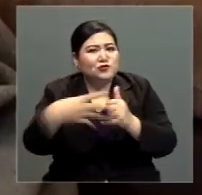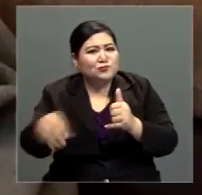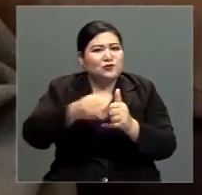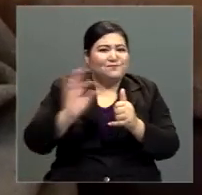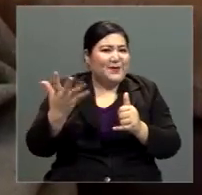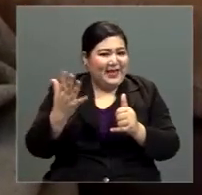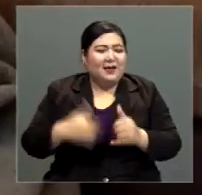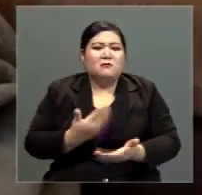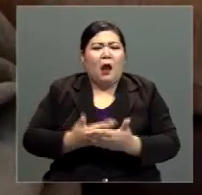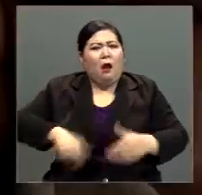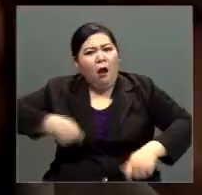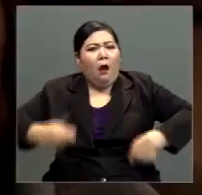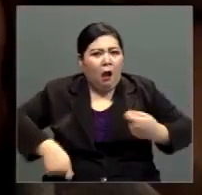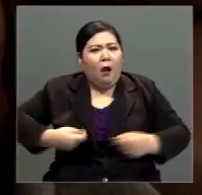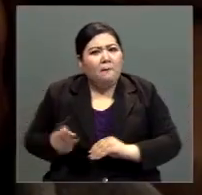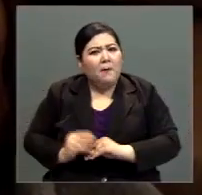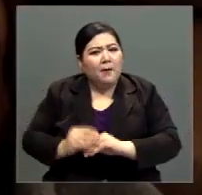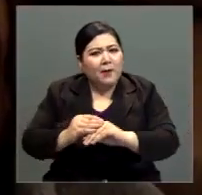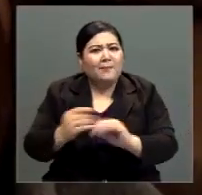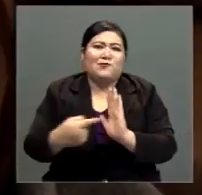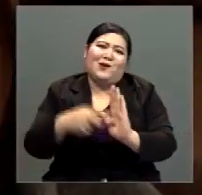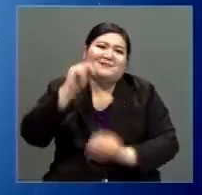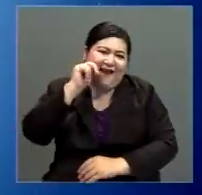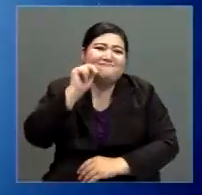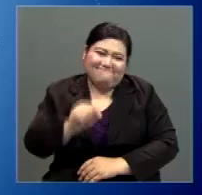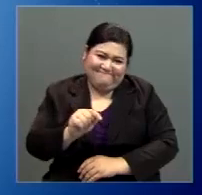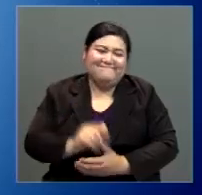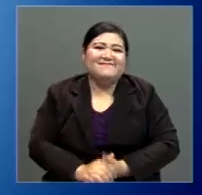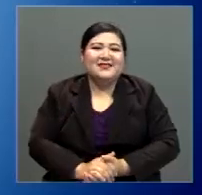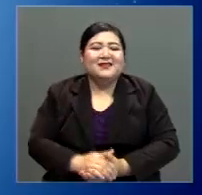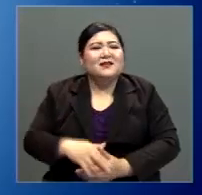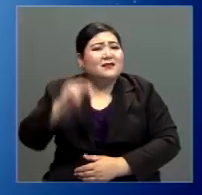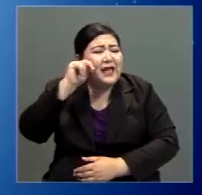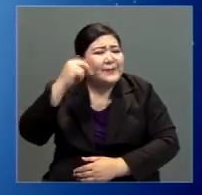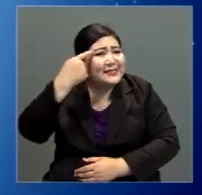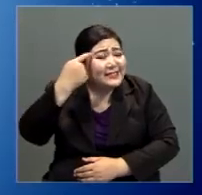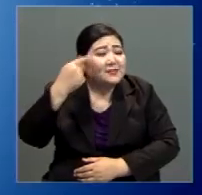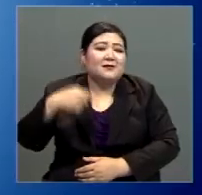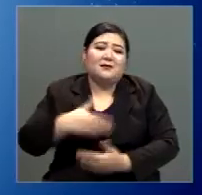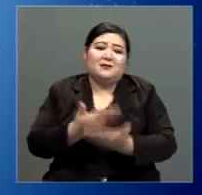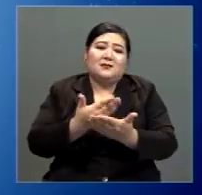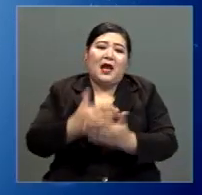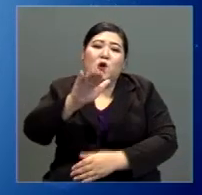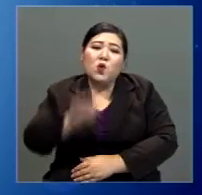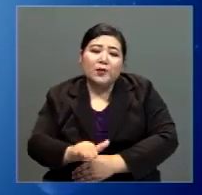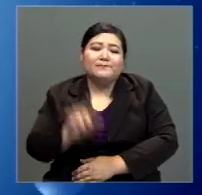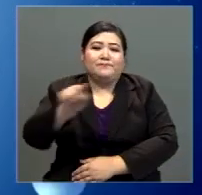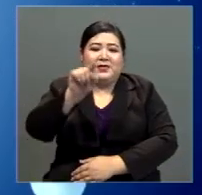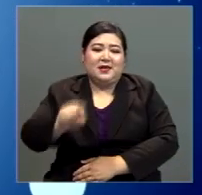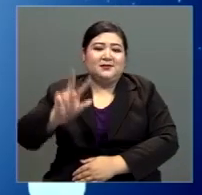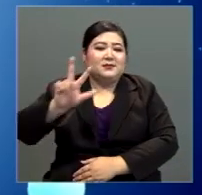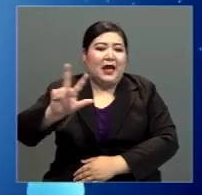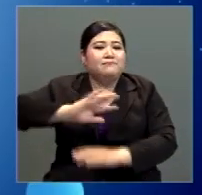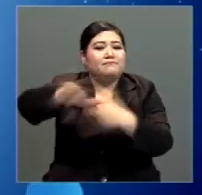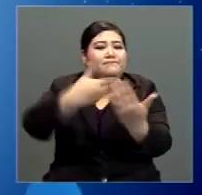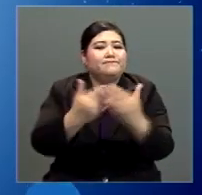เพิ่มขึ้นตามมานั่นก็คือค่าน้ำนี่แหละค่ะการประปาก็เลยลดค่าน้ำร้อยละ3ให้กับผู้ใช้น้ำประปาทุกประเ